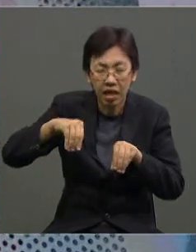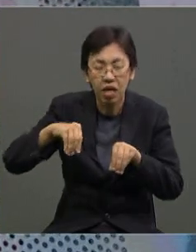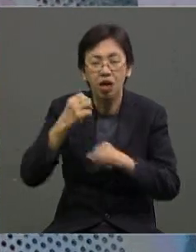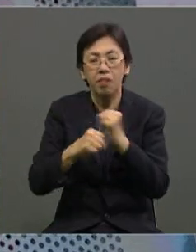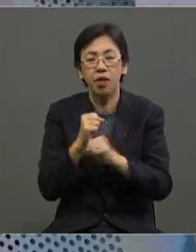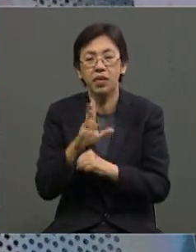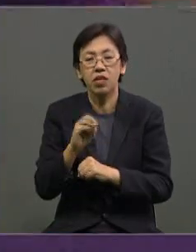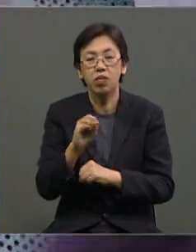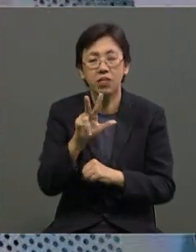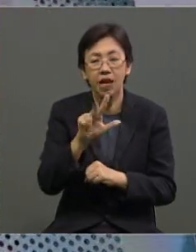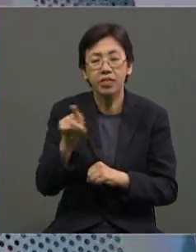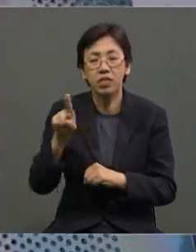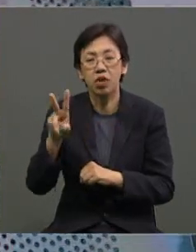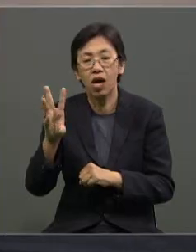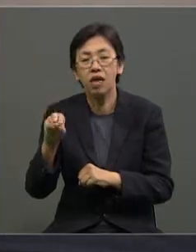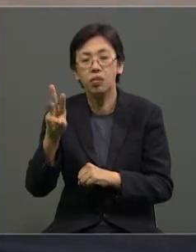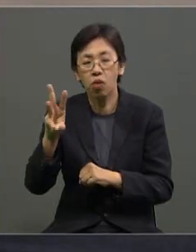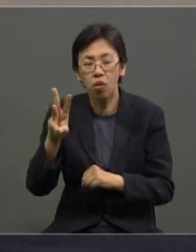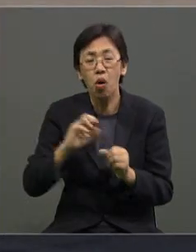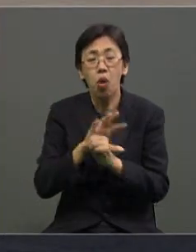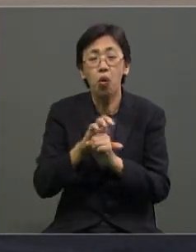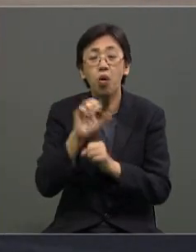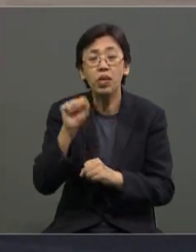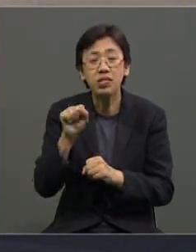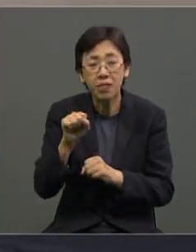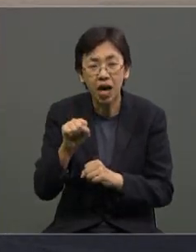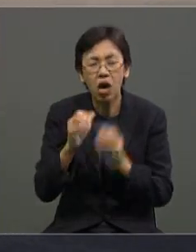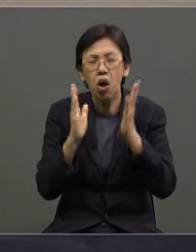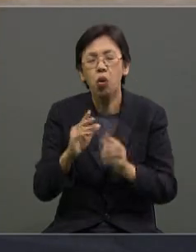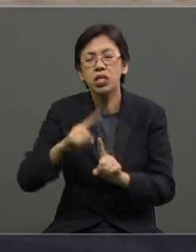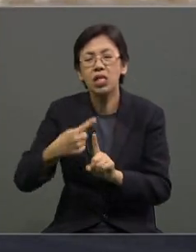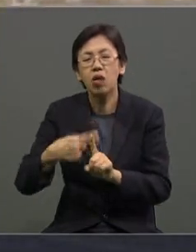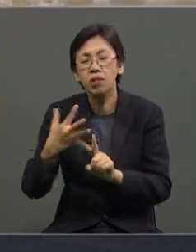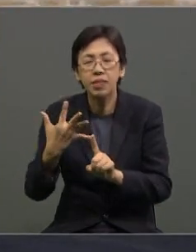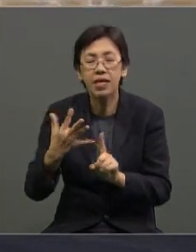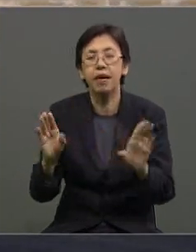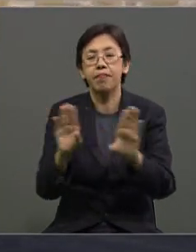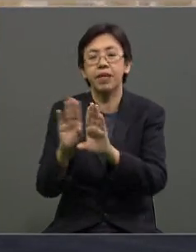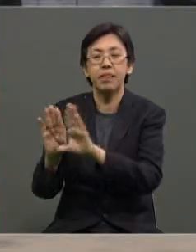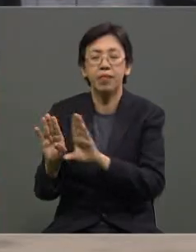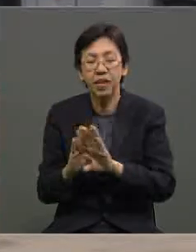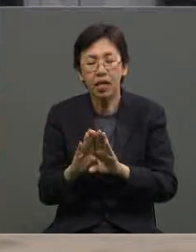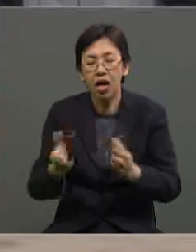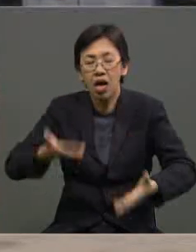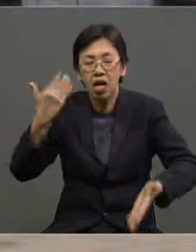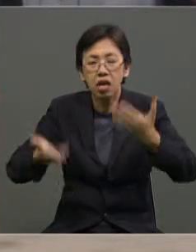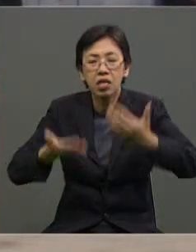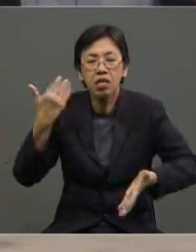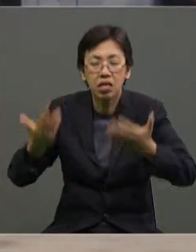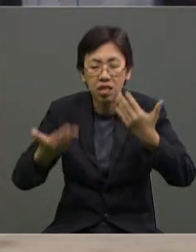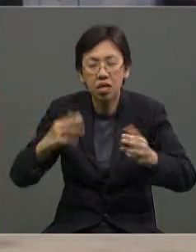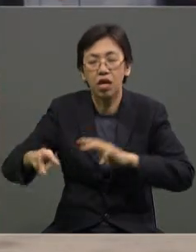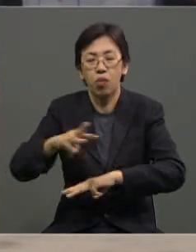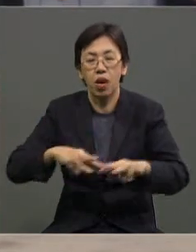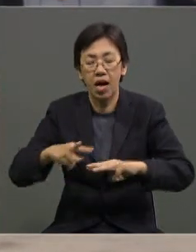วงปี63ถึง66เนี่ยก็ประมาณช่วงโควิดใช่ไหมฮะมันไม่มีผู้เช่าก็เลยต้องมีการปิดพื้นที่แล้วก็รื้อสิ่งปลูกสร้างออก